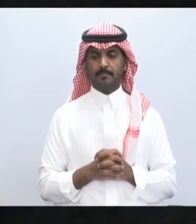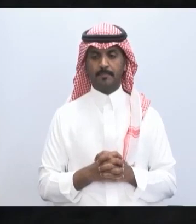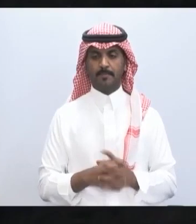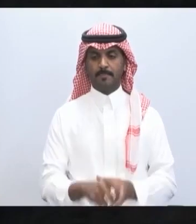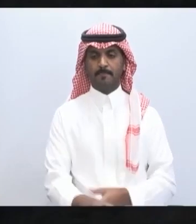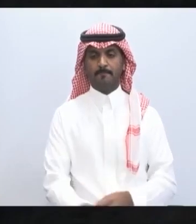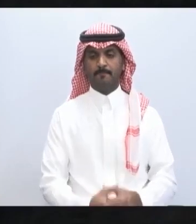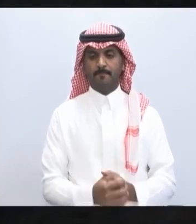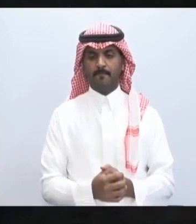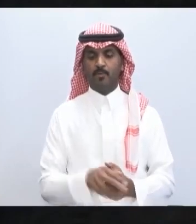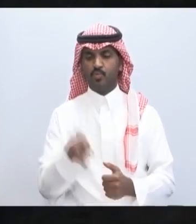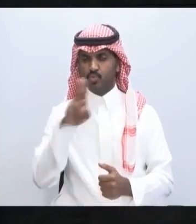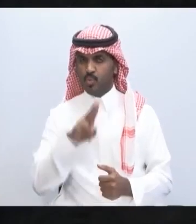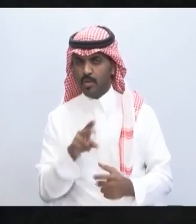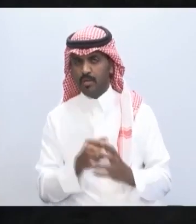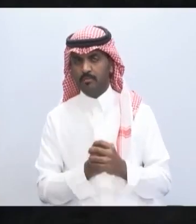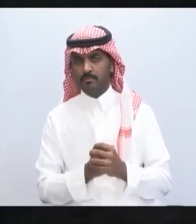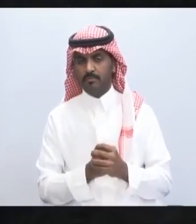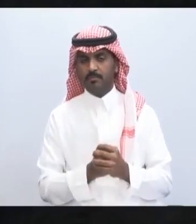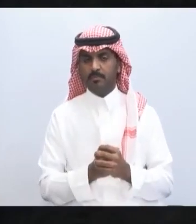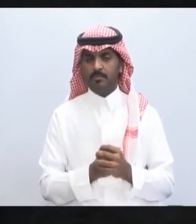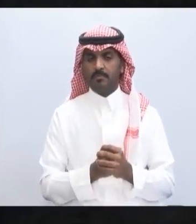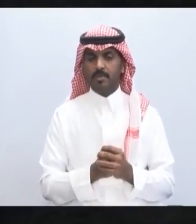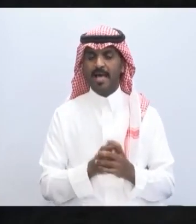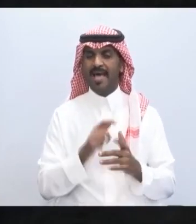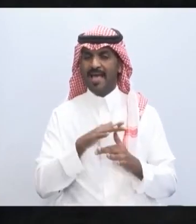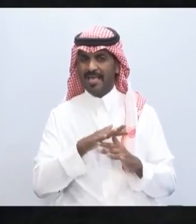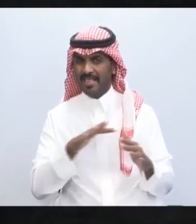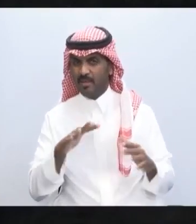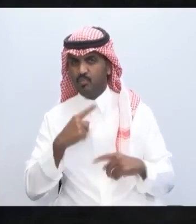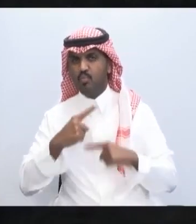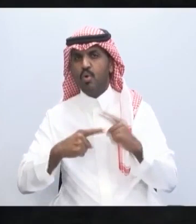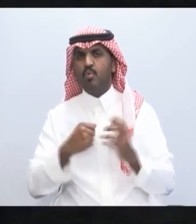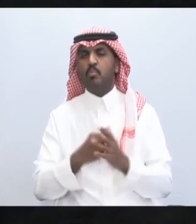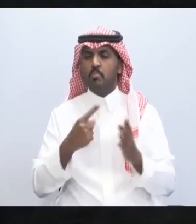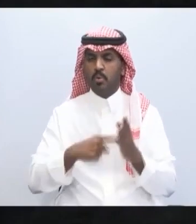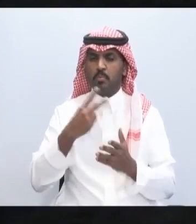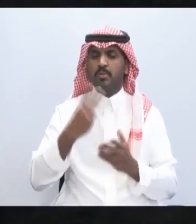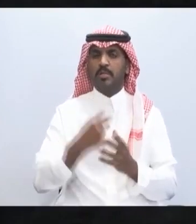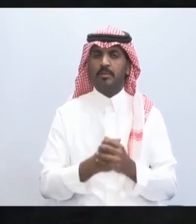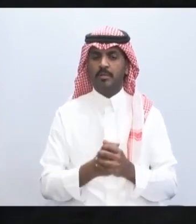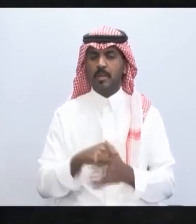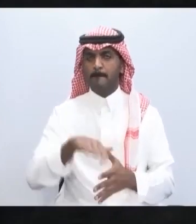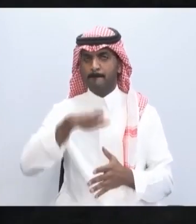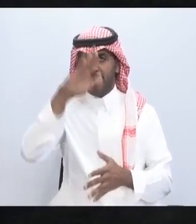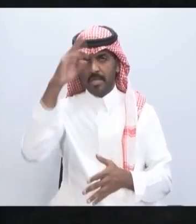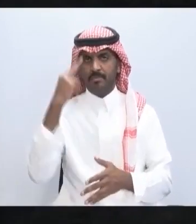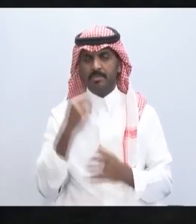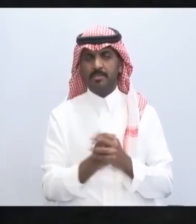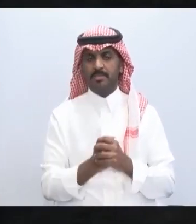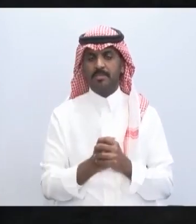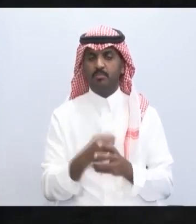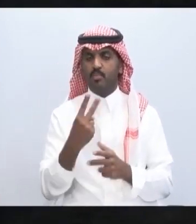الطلاب هل هي اكثر احسنتم هي اكثر من محاوله كانت للملك عبد العزيز